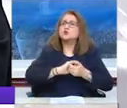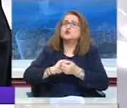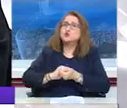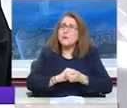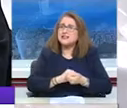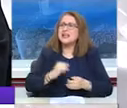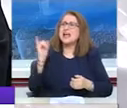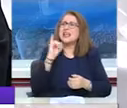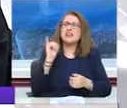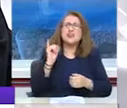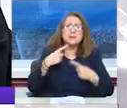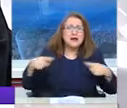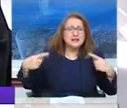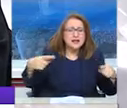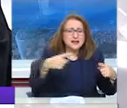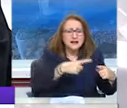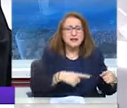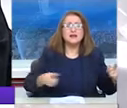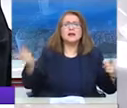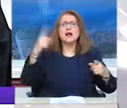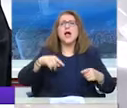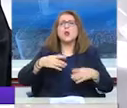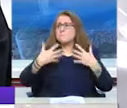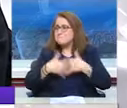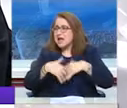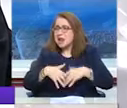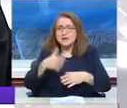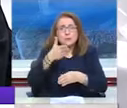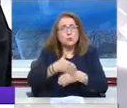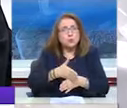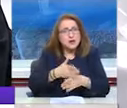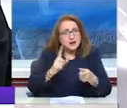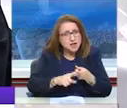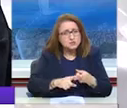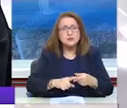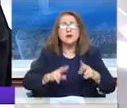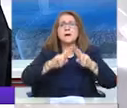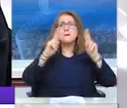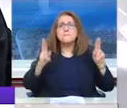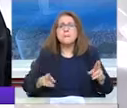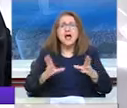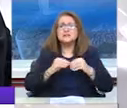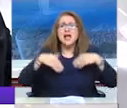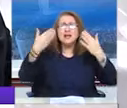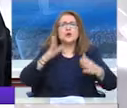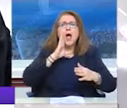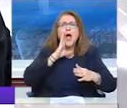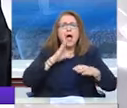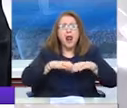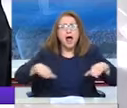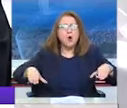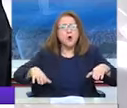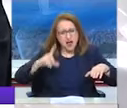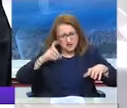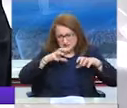σωματεία, επισκευή και συντήρηση εξοπλισμού ενοικίαση μηχανημάτων, λιανικό εμπόριο σε υπαίθριους πάγκους και αγορές, οι λαϊκές